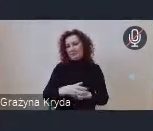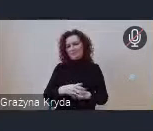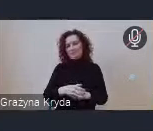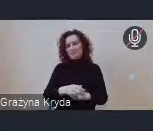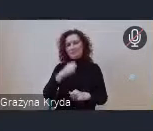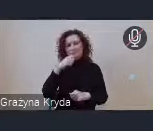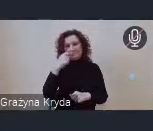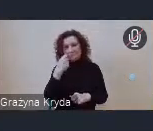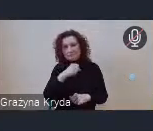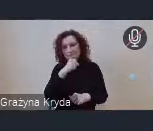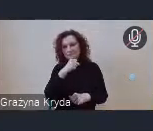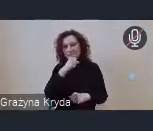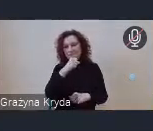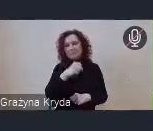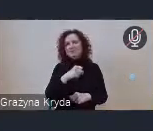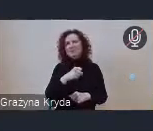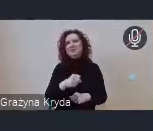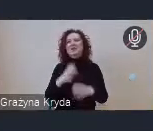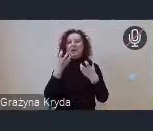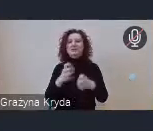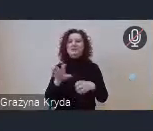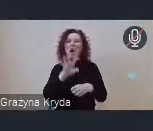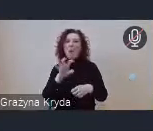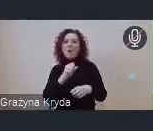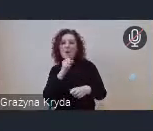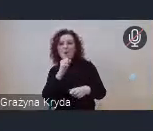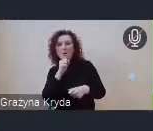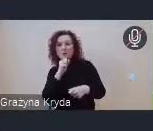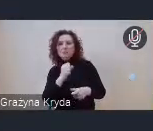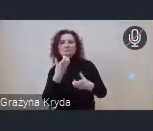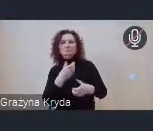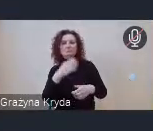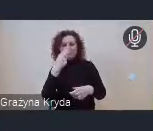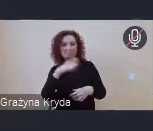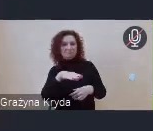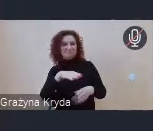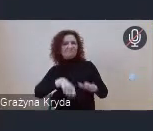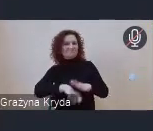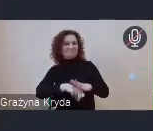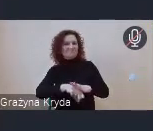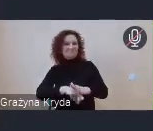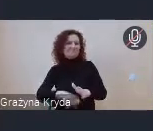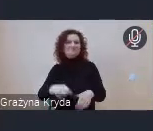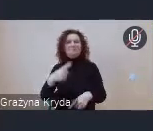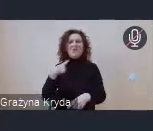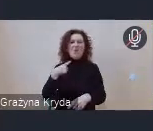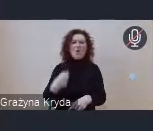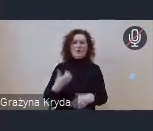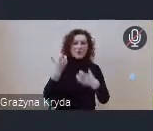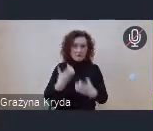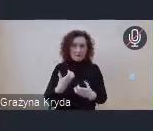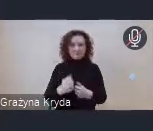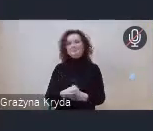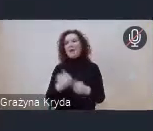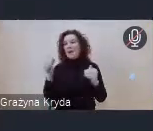pooglądać te wnuczka bo siedzi na ml Google Nudzi mi się jak MOPSu chciałby ale nie może Może związku z tym złożyć do